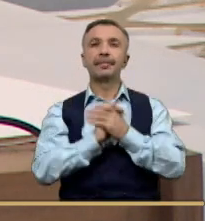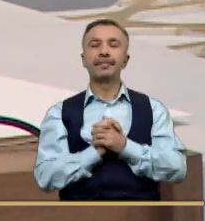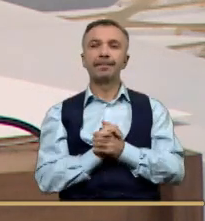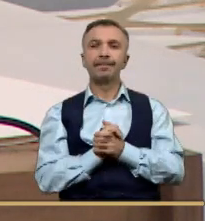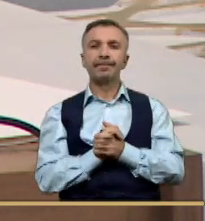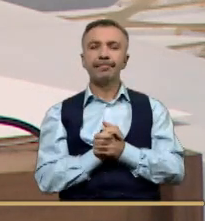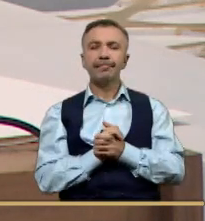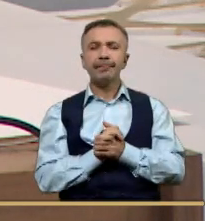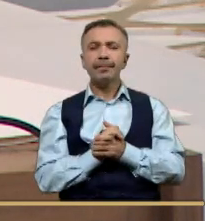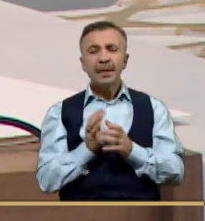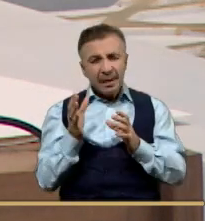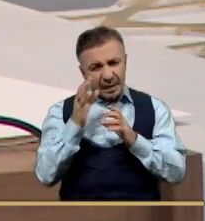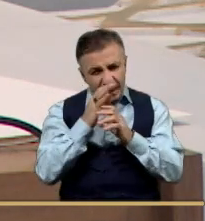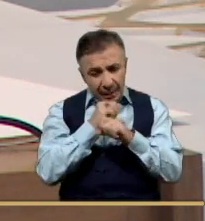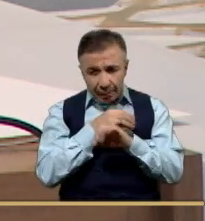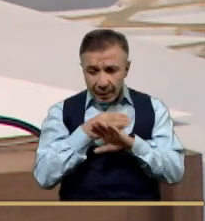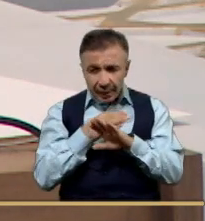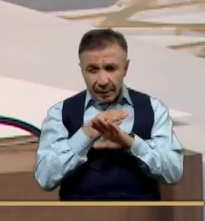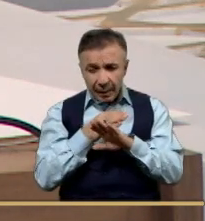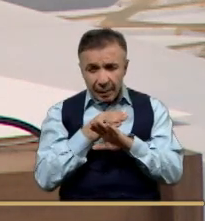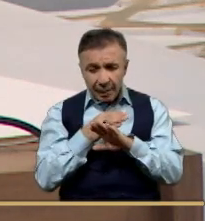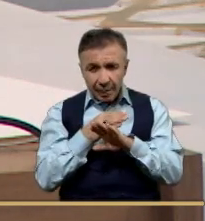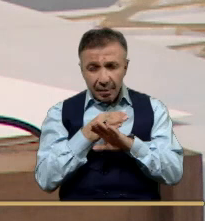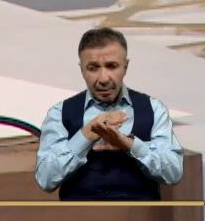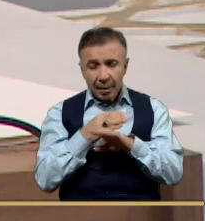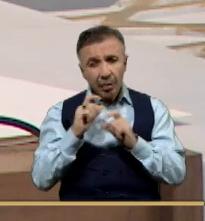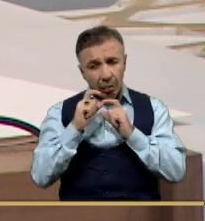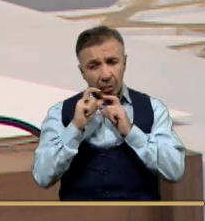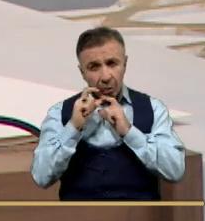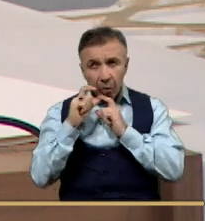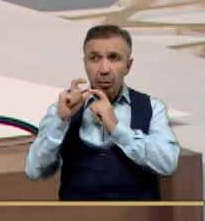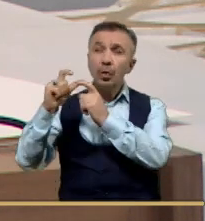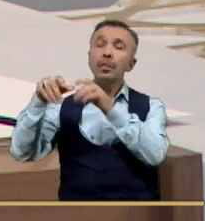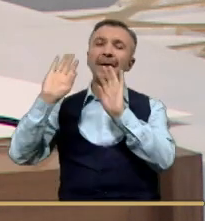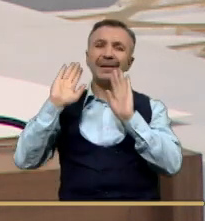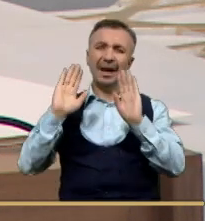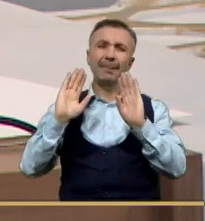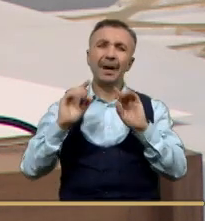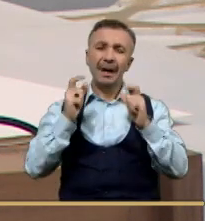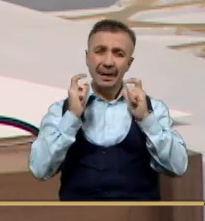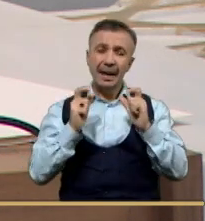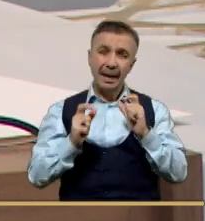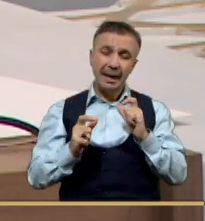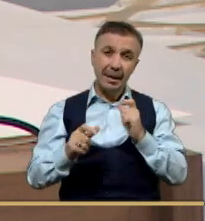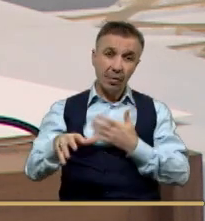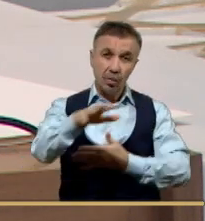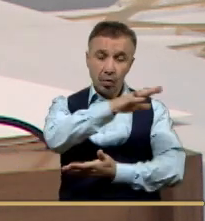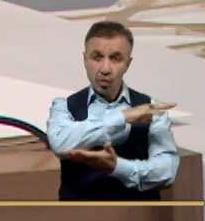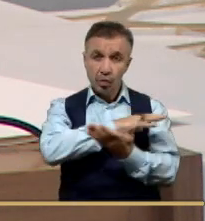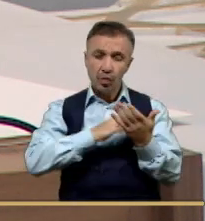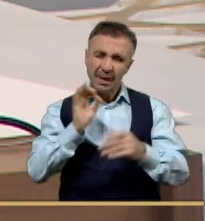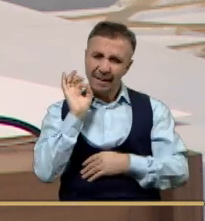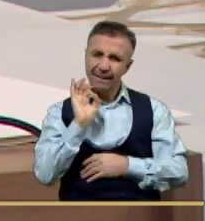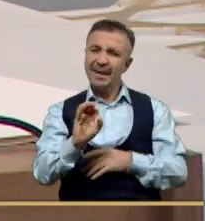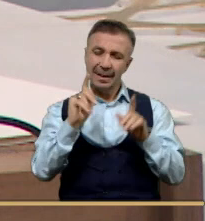hikmetinden sual olunmaz ama sen yeryüzünde fesat çıkaracak,